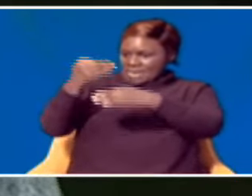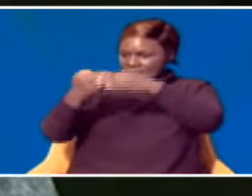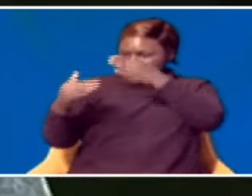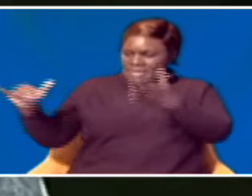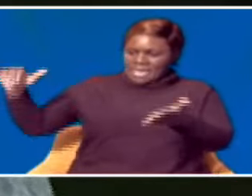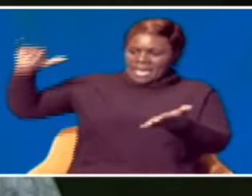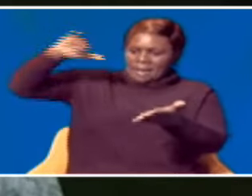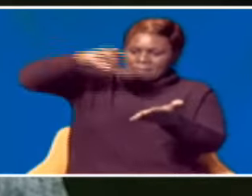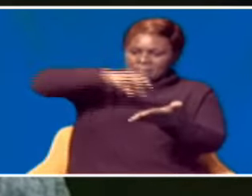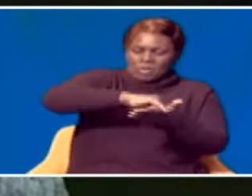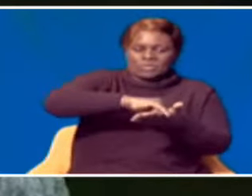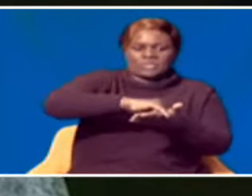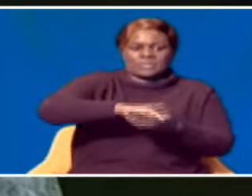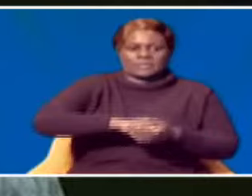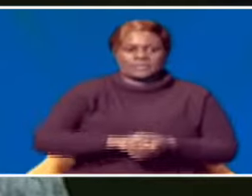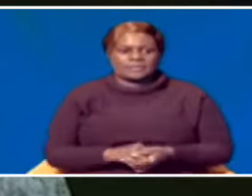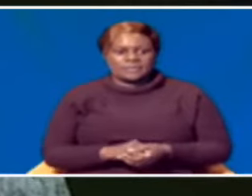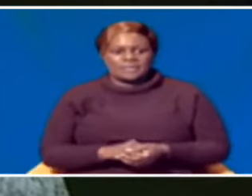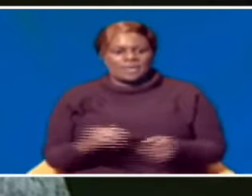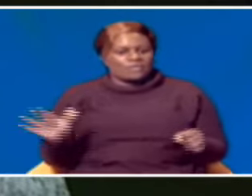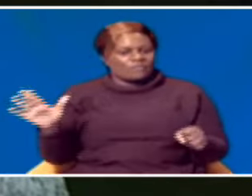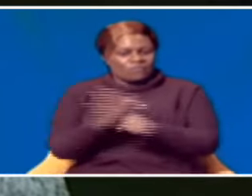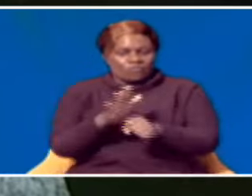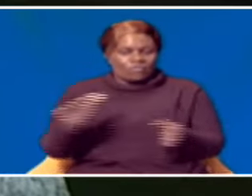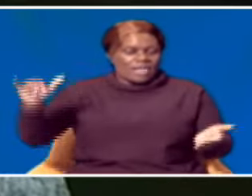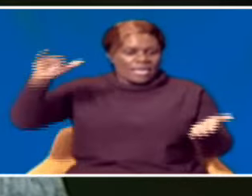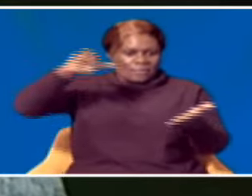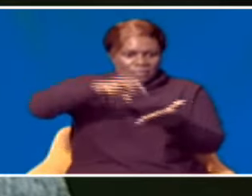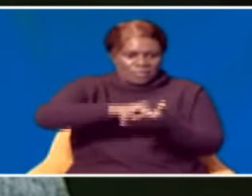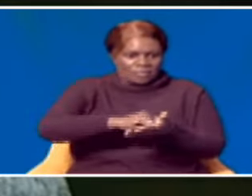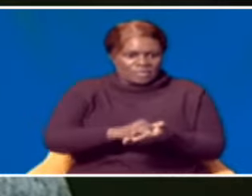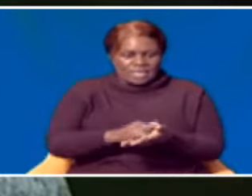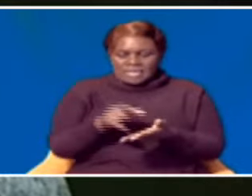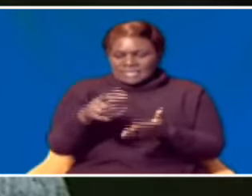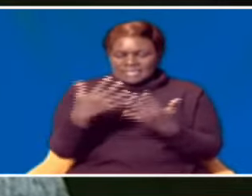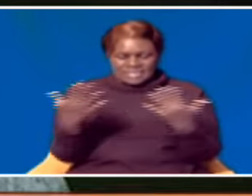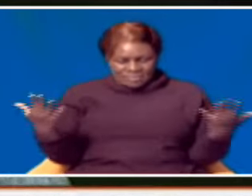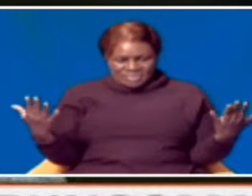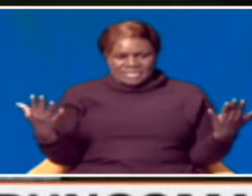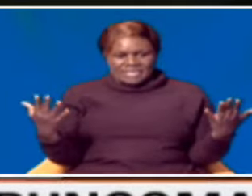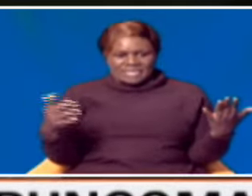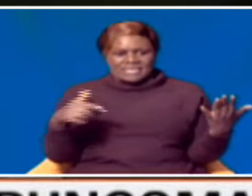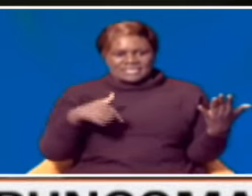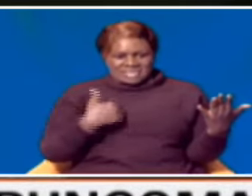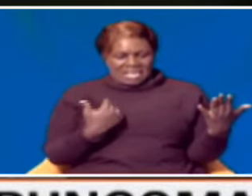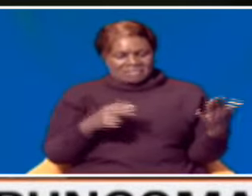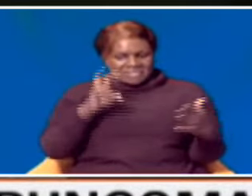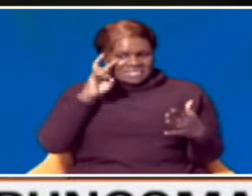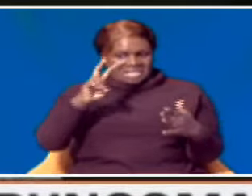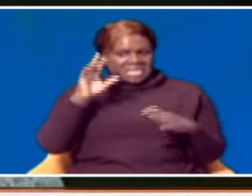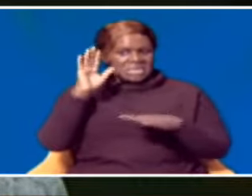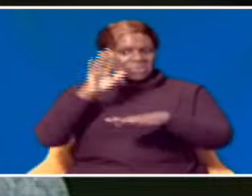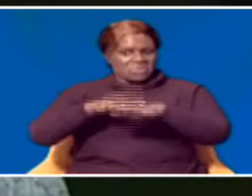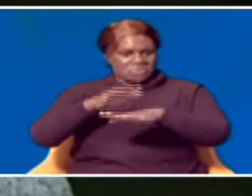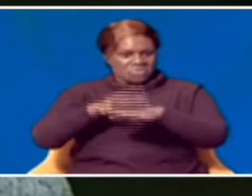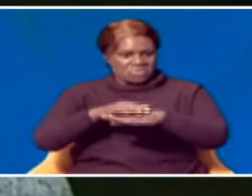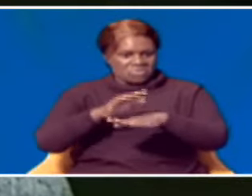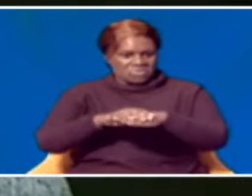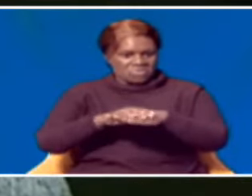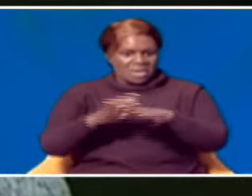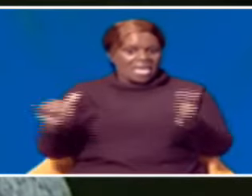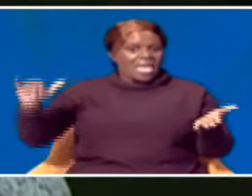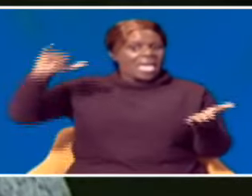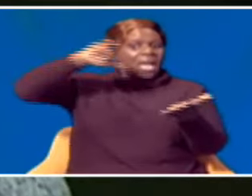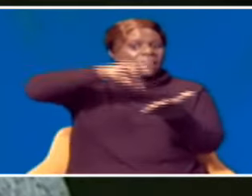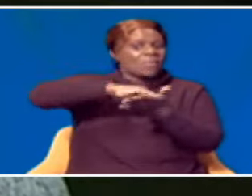na kutengeneza iwe full airport. So hicho ni kitu ambacho tunaona ni kizuri. Hiyo airport